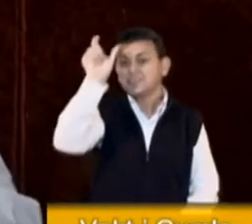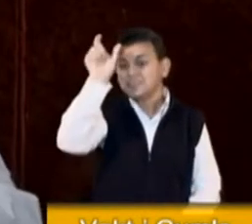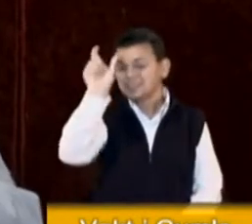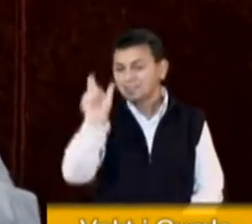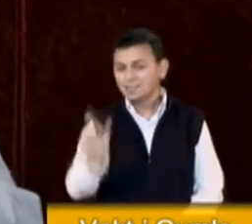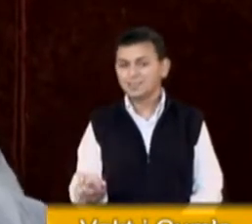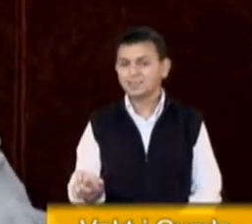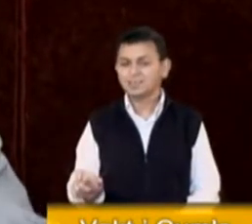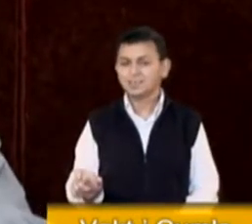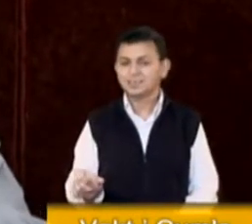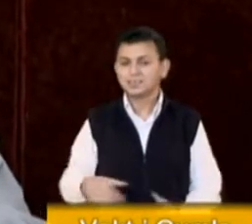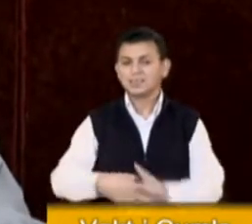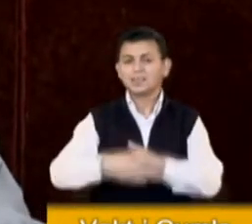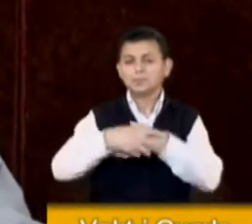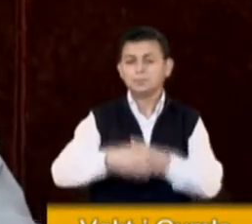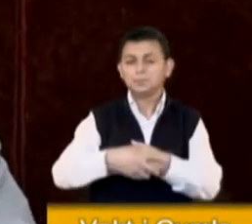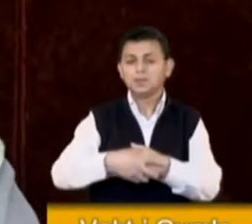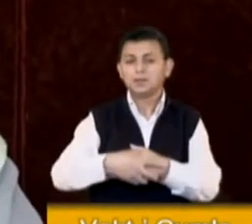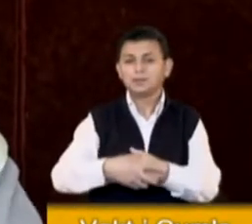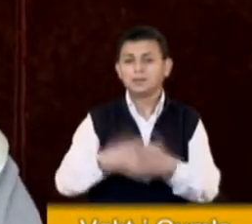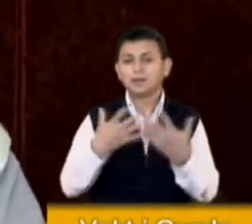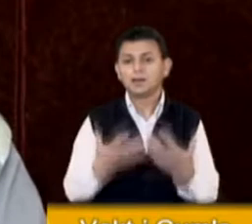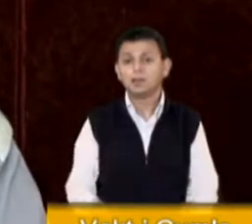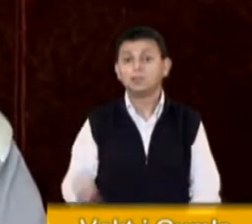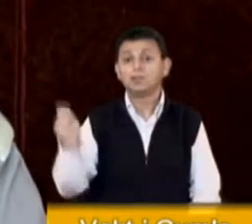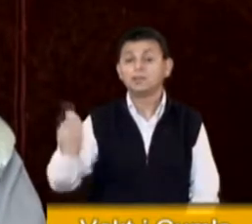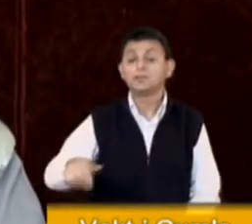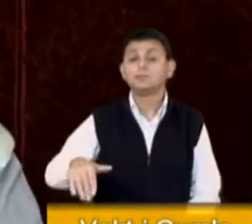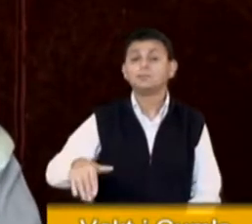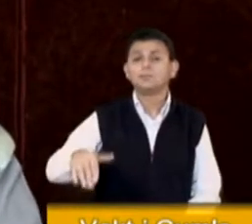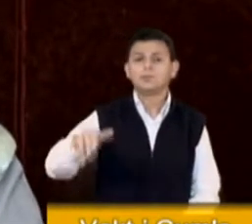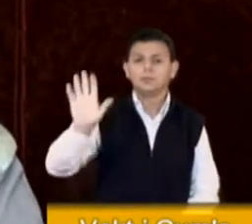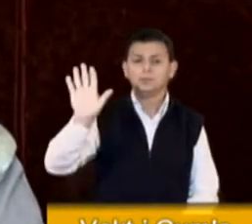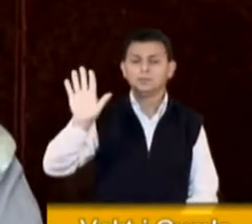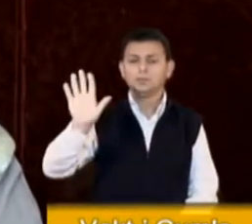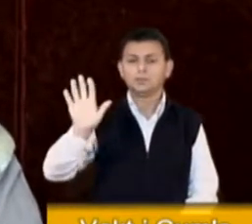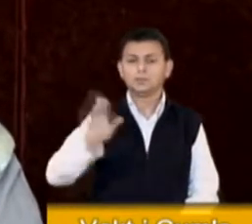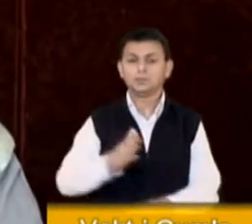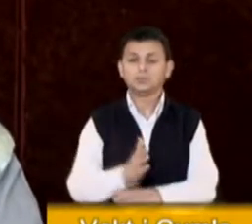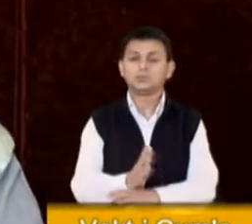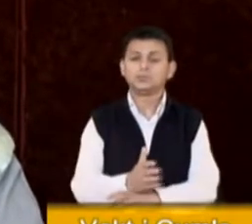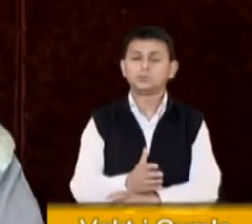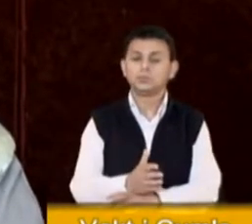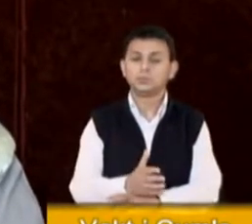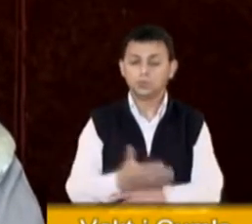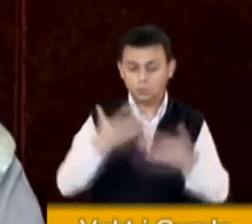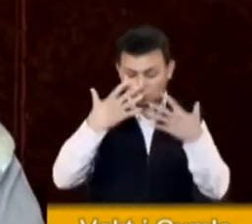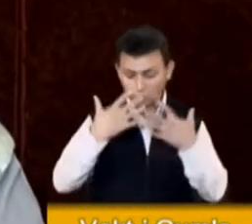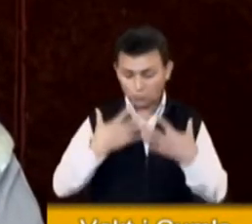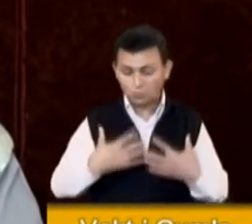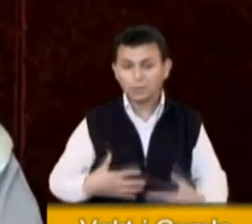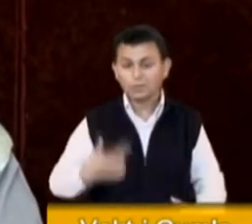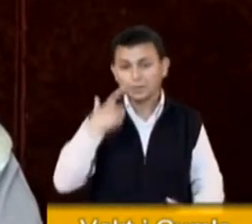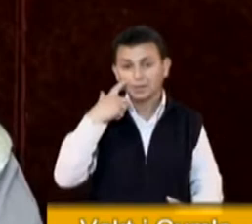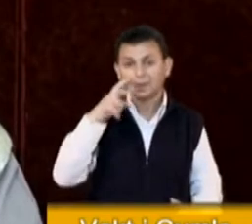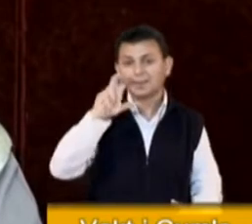onun bileğinde nazarlık vardı muhterem ünler. Bir taraftan diliyle la ilahe illallah